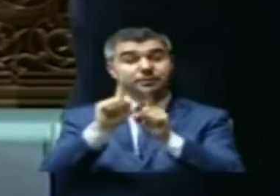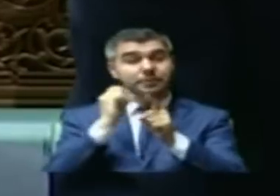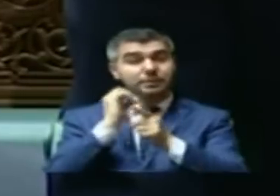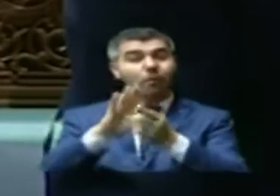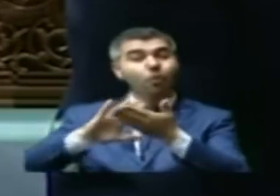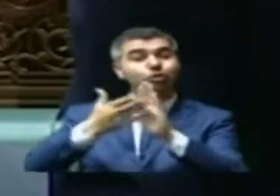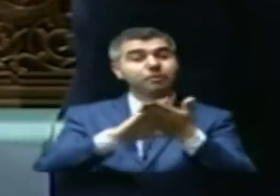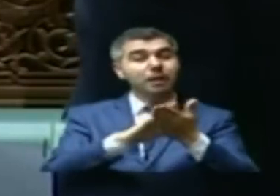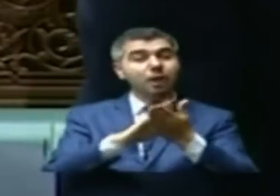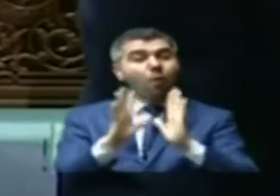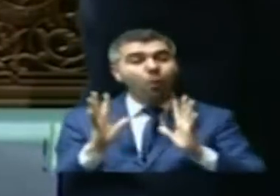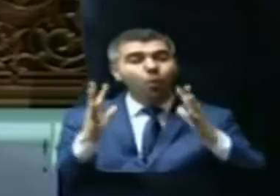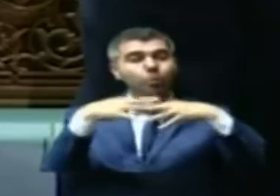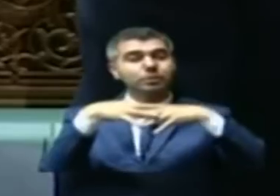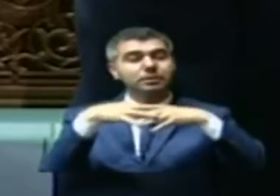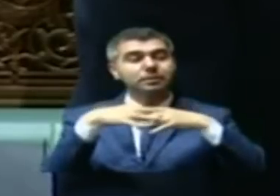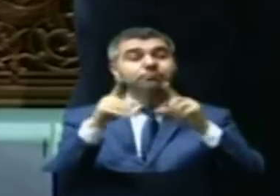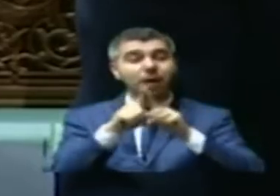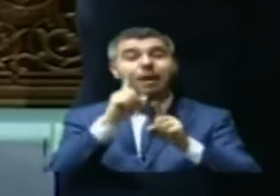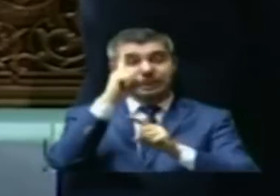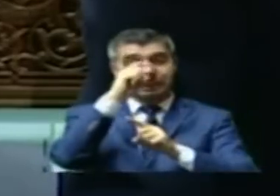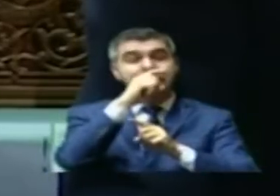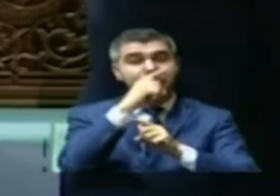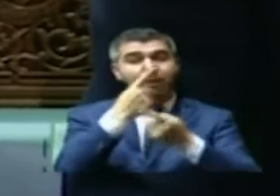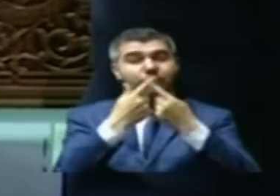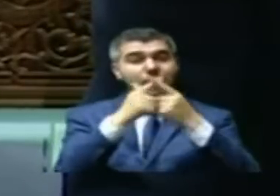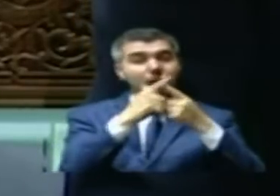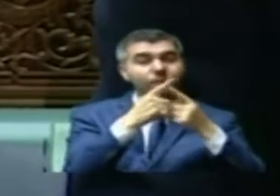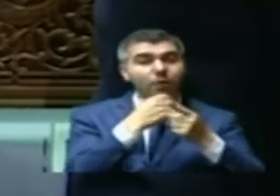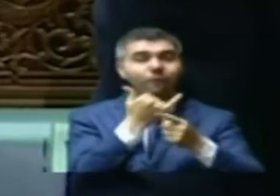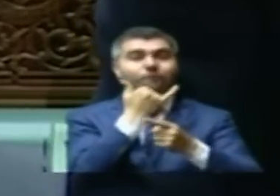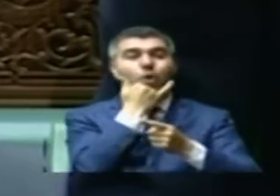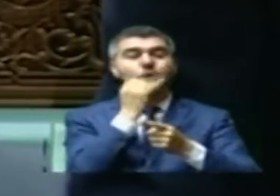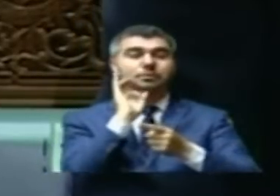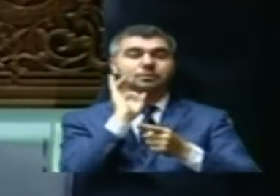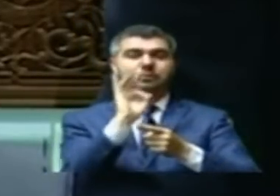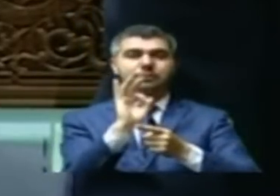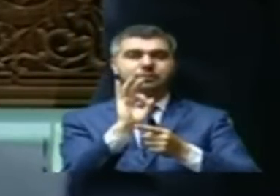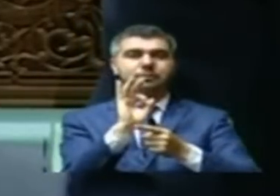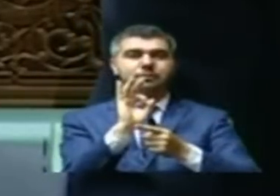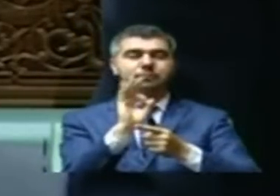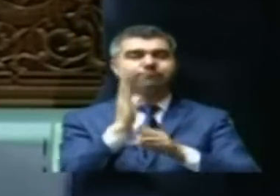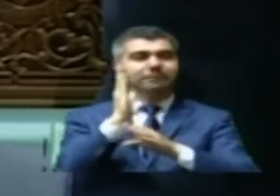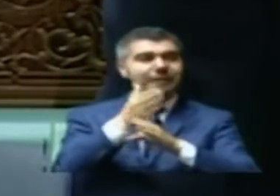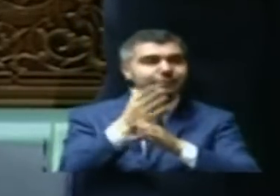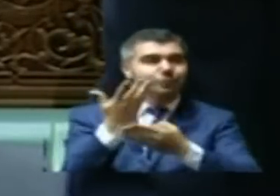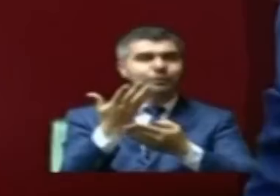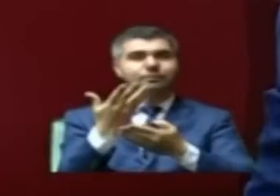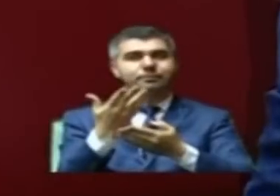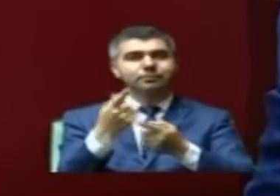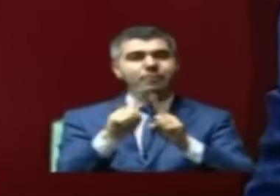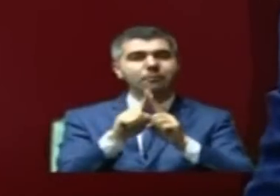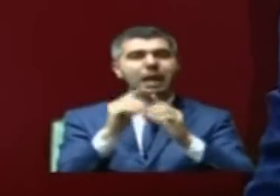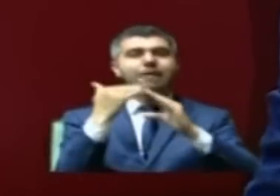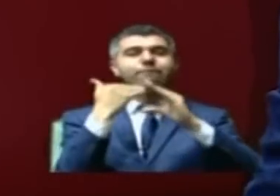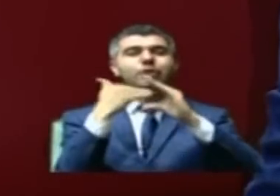والمجتمع بشكل عام قلق جدا من جراء مجموعة من التجاوزات ليست فقط مرتبطة بالتأديب، آخرها الفيديو